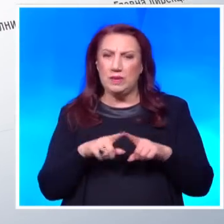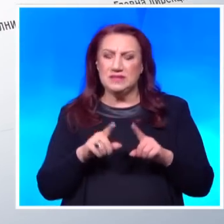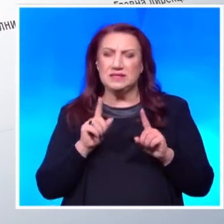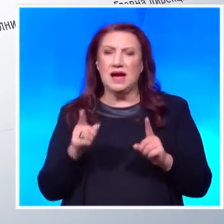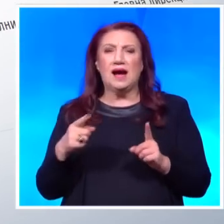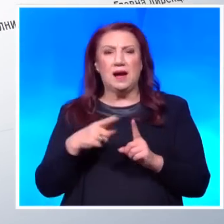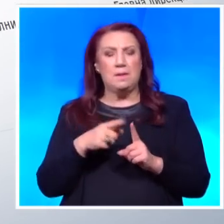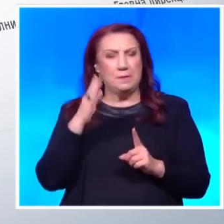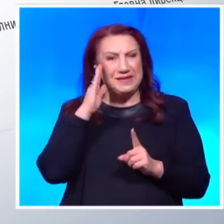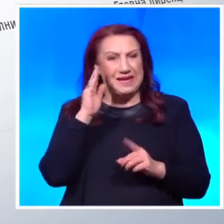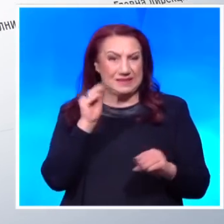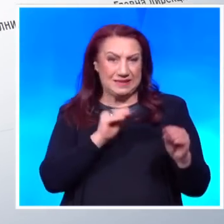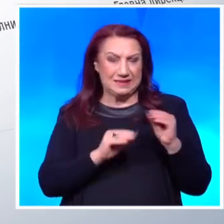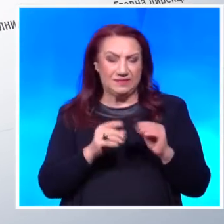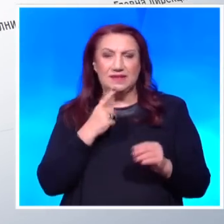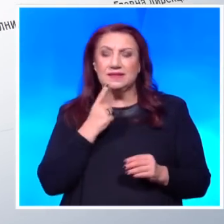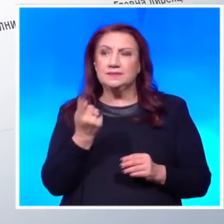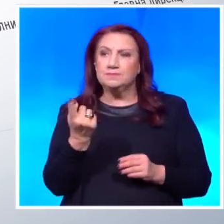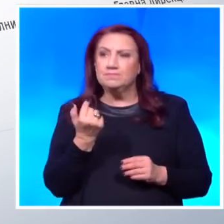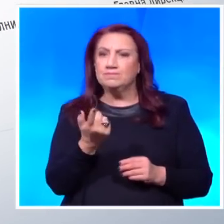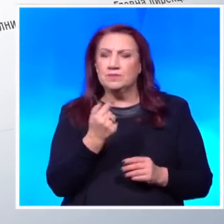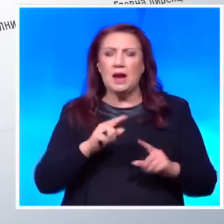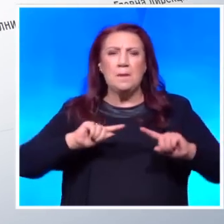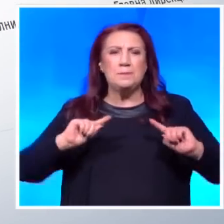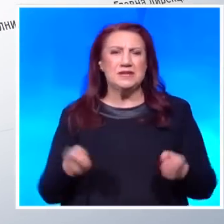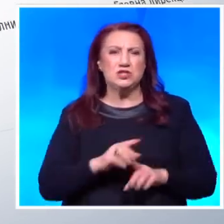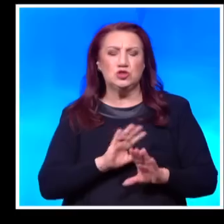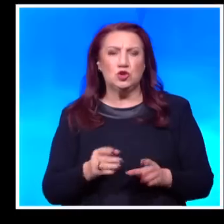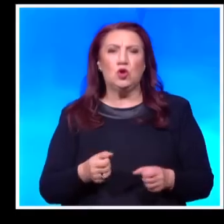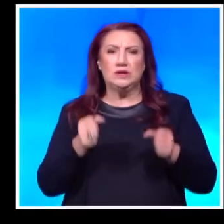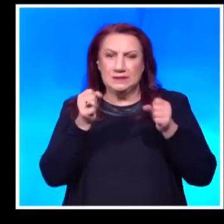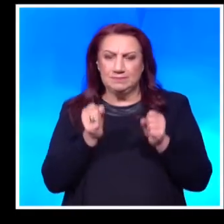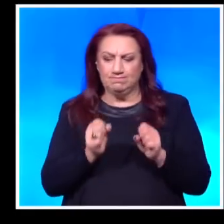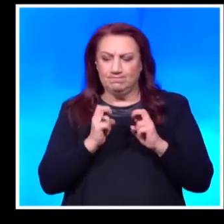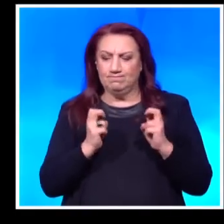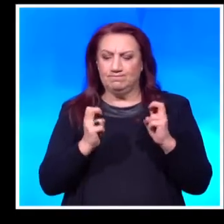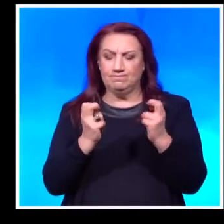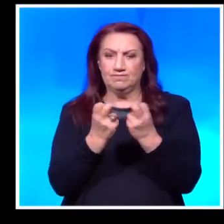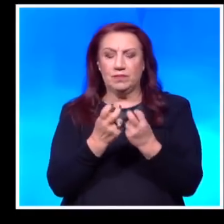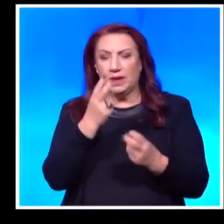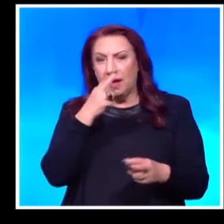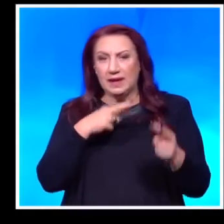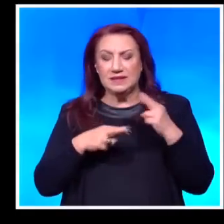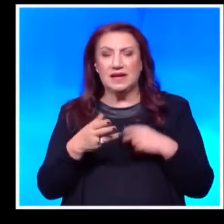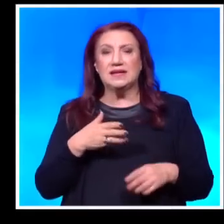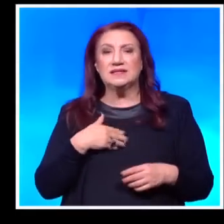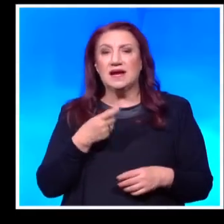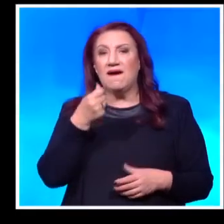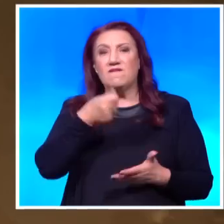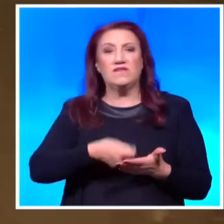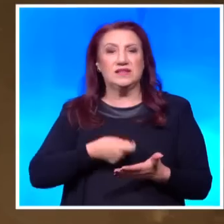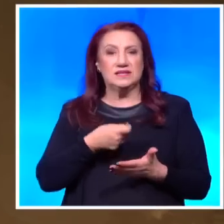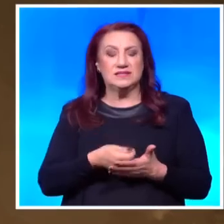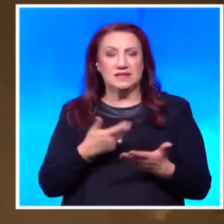към Министерския съвет да бъде свикана възможно най-бързо, за да разгледа исканията за финансиране. Щетите в четирите района